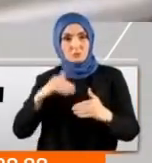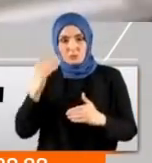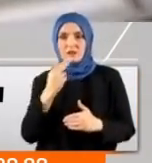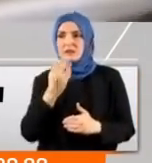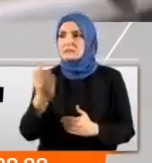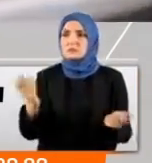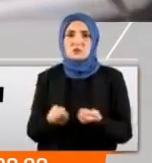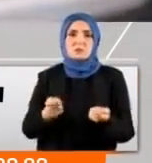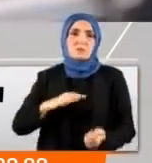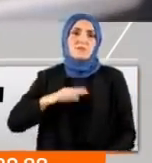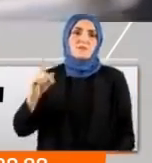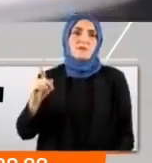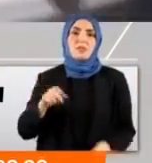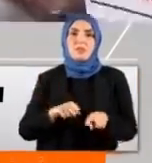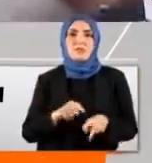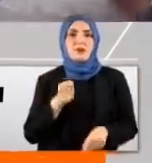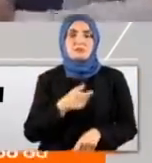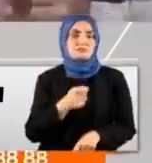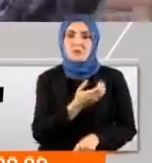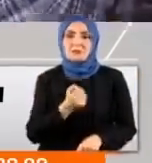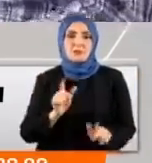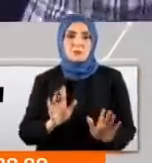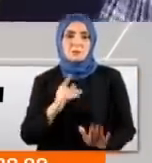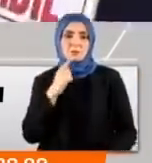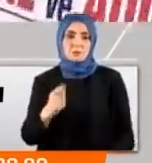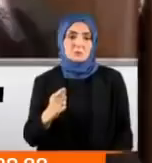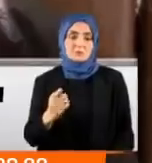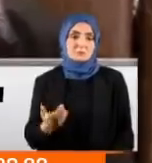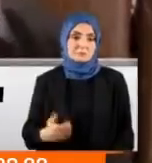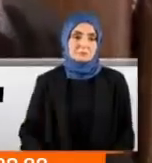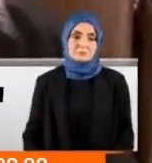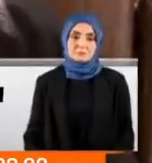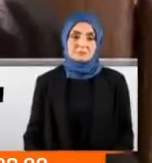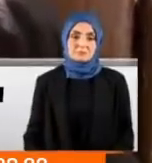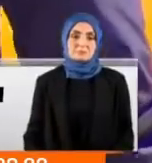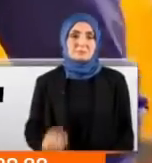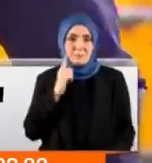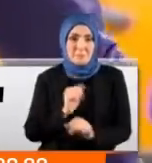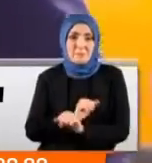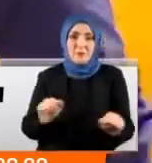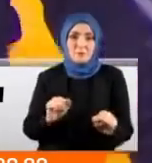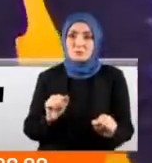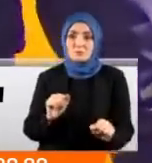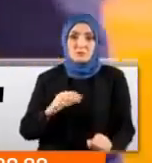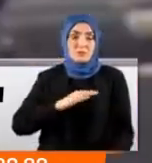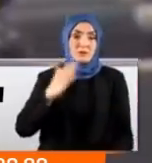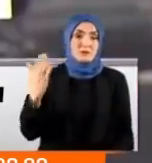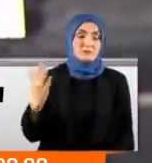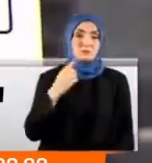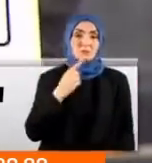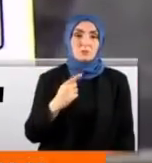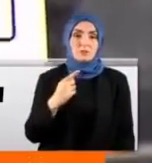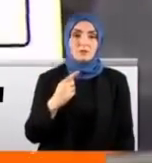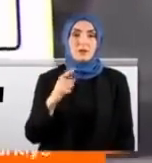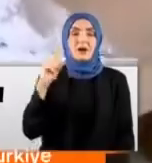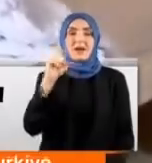yok. İkiz çocuklarım var. Eşim yaklaşık 8 yıldır nafaka ödüyor. Karşıdaki de mağdur oluyor. Nafaka süresinin 6 yıla